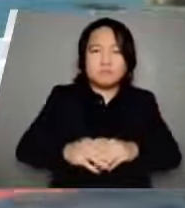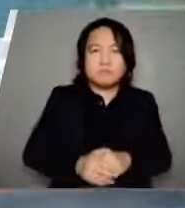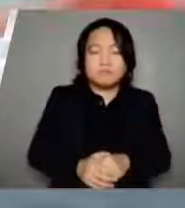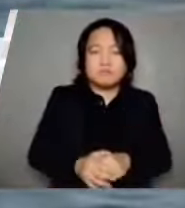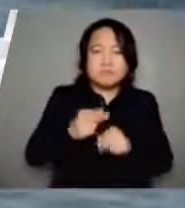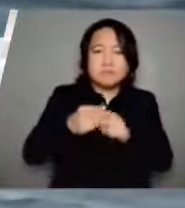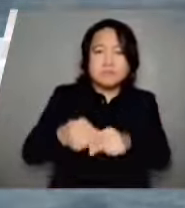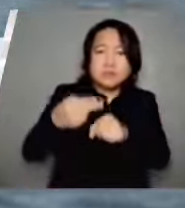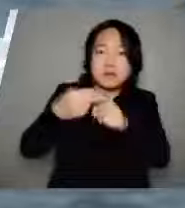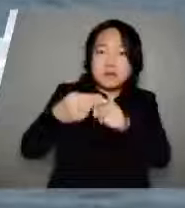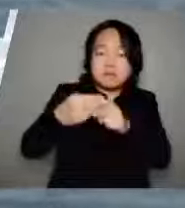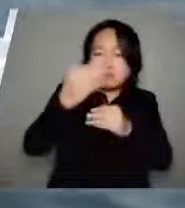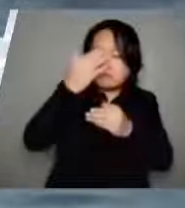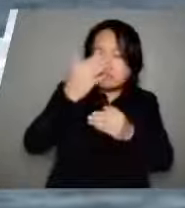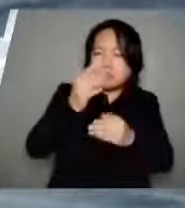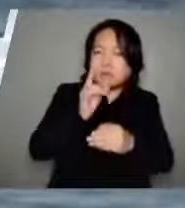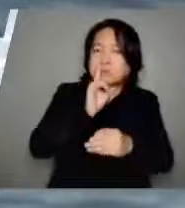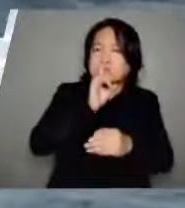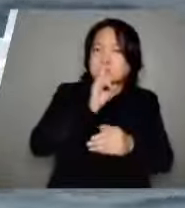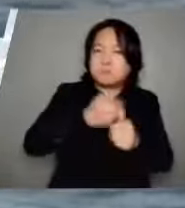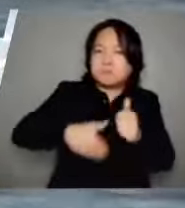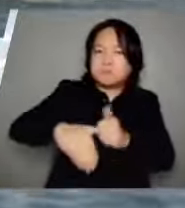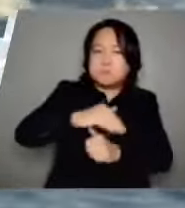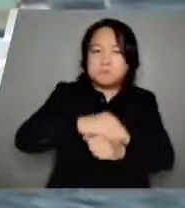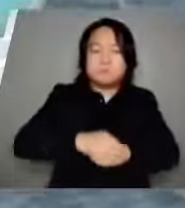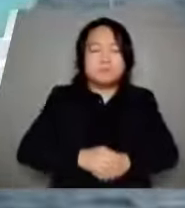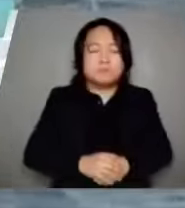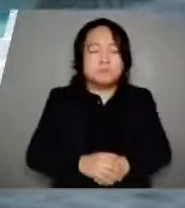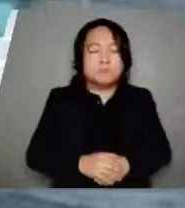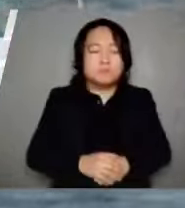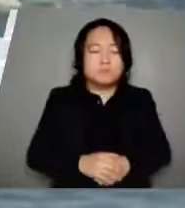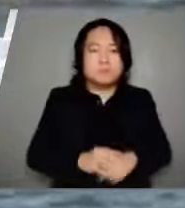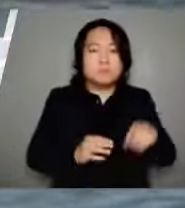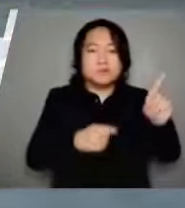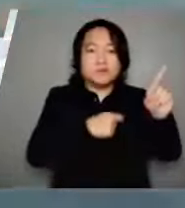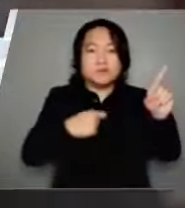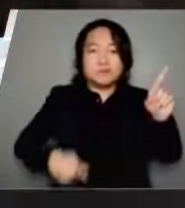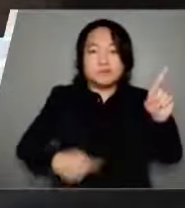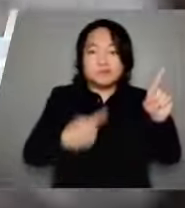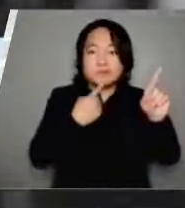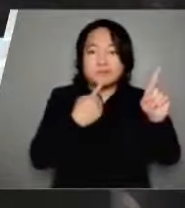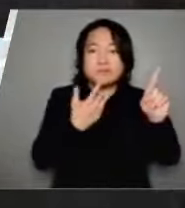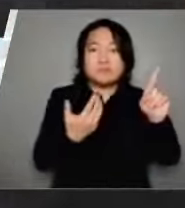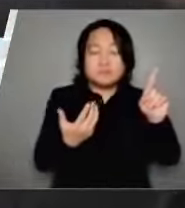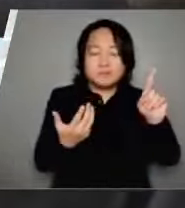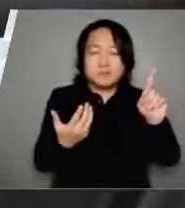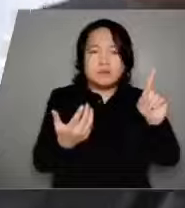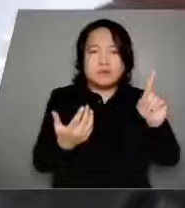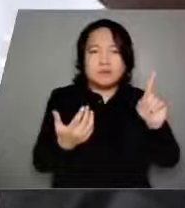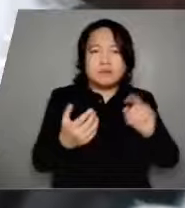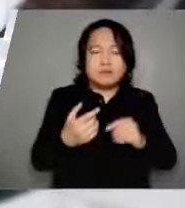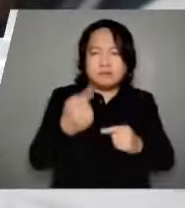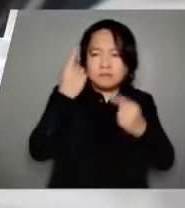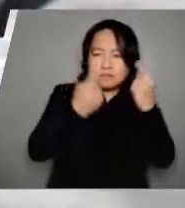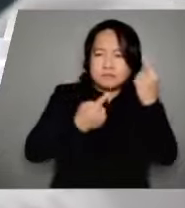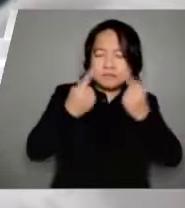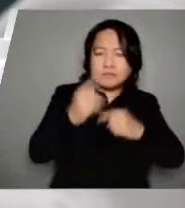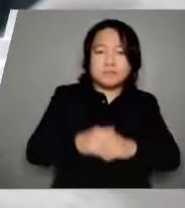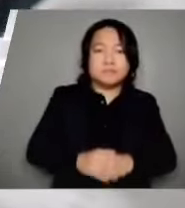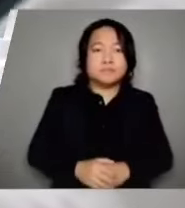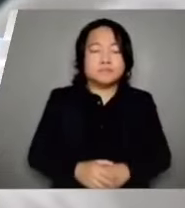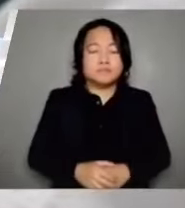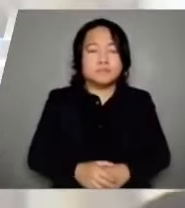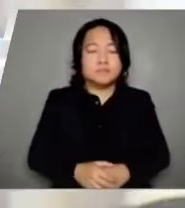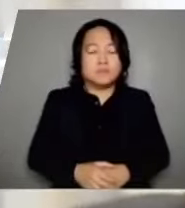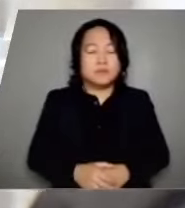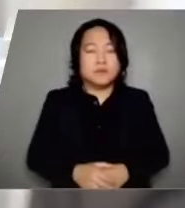ang kasalukuyang Special Envoy of the President to China and Special Concerns ay si Philippine Ambassador to United Kingdom, Teddy Boy